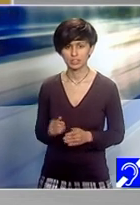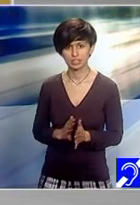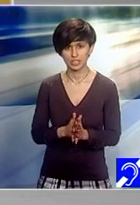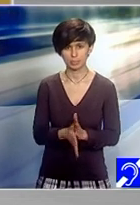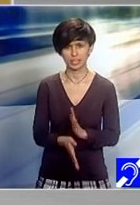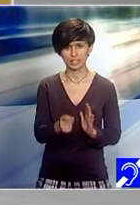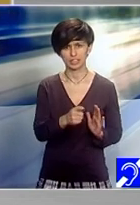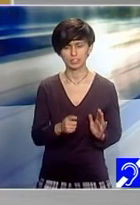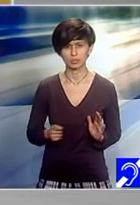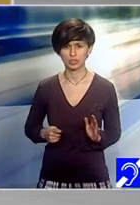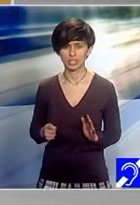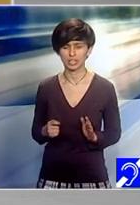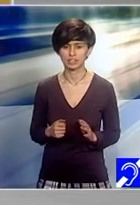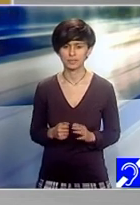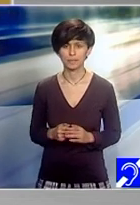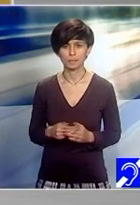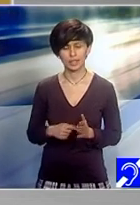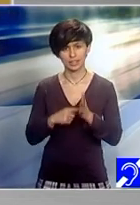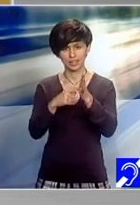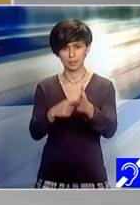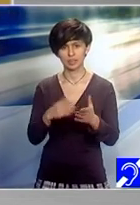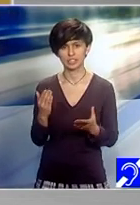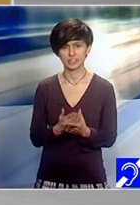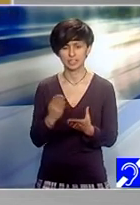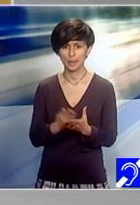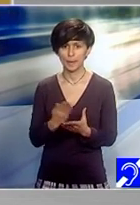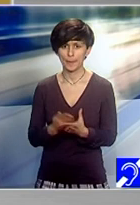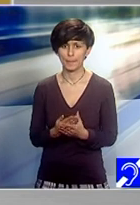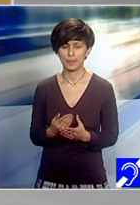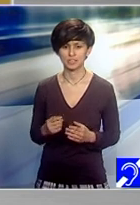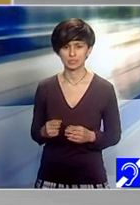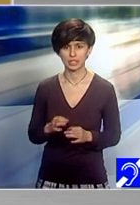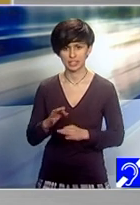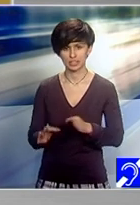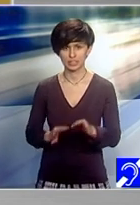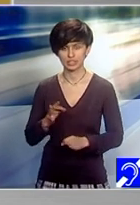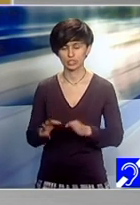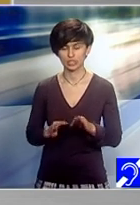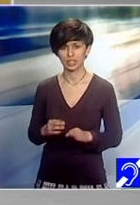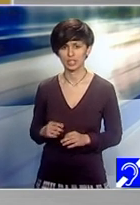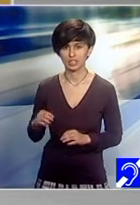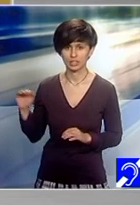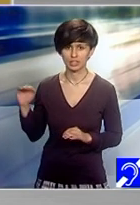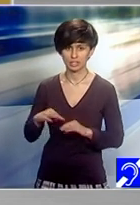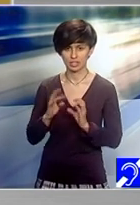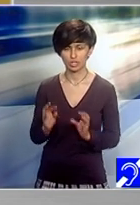proiect care aduce basmele tradiționale românești în fața copiilor, un proiect realizat de copii nevăzători.